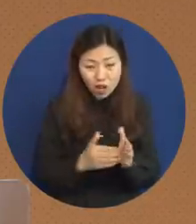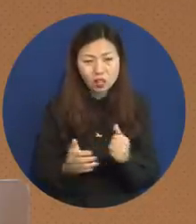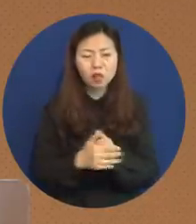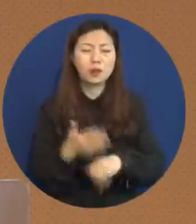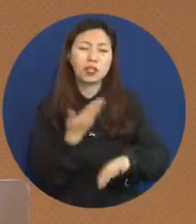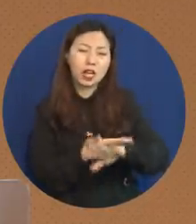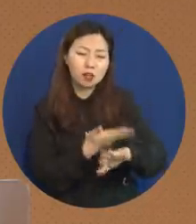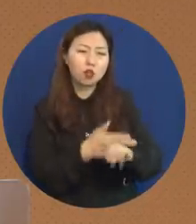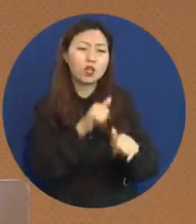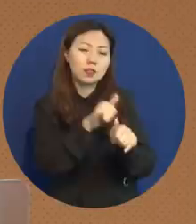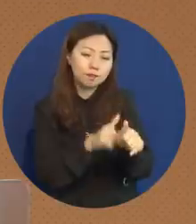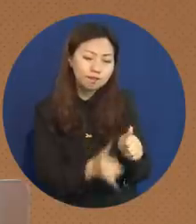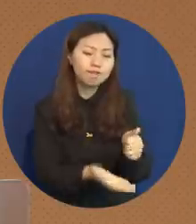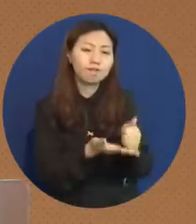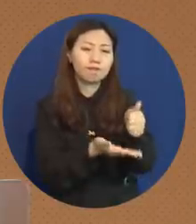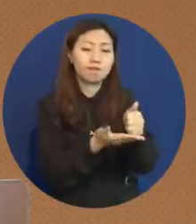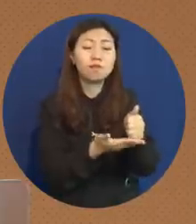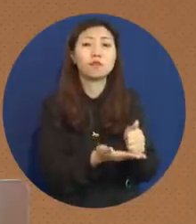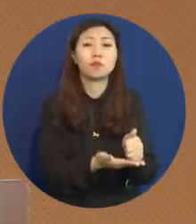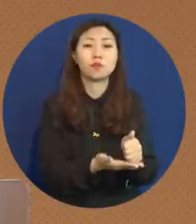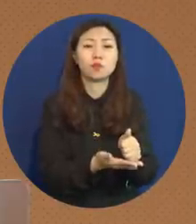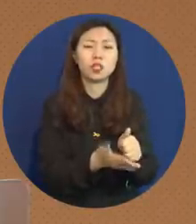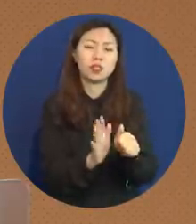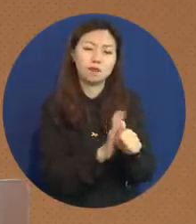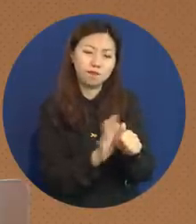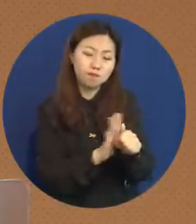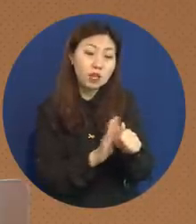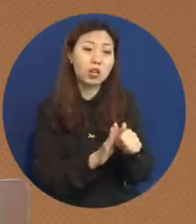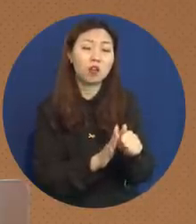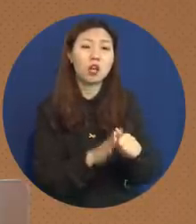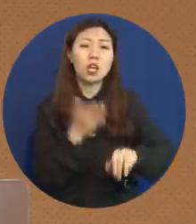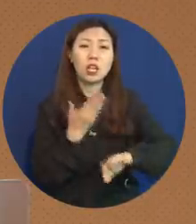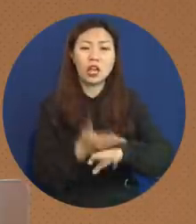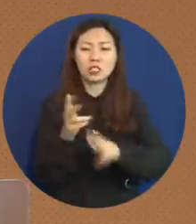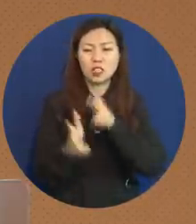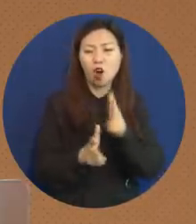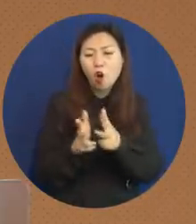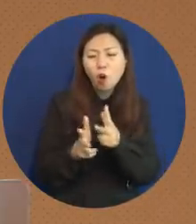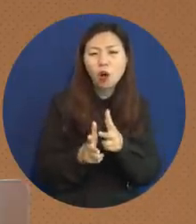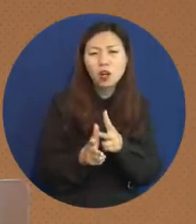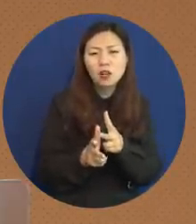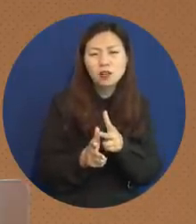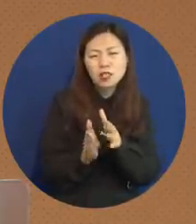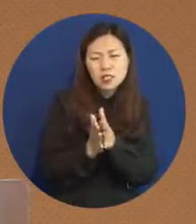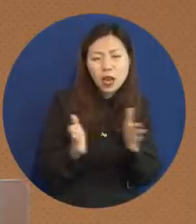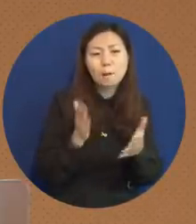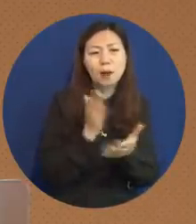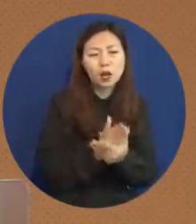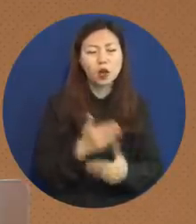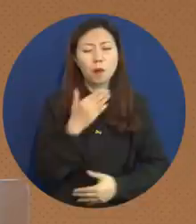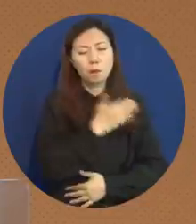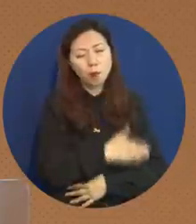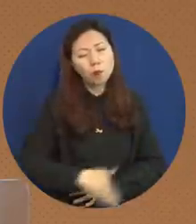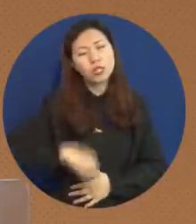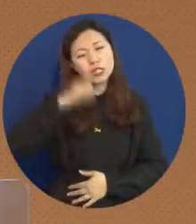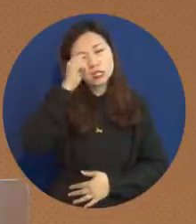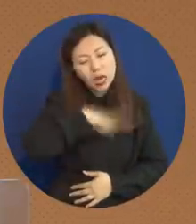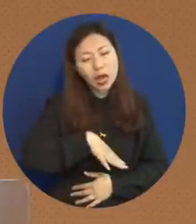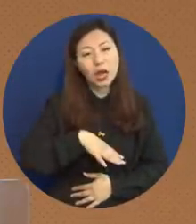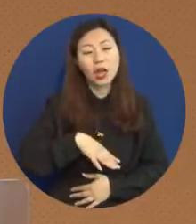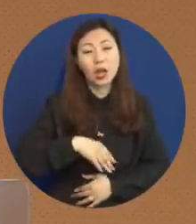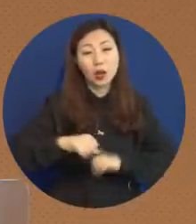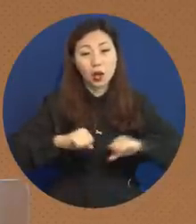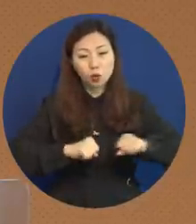대해주고 격려해주고 그렇게 벌리지 않도록 지금 이렇게 몸으로 때우는 거 어디 가서